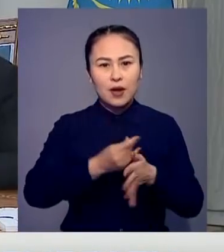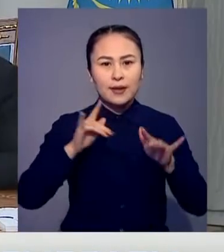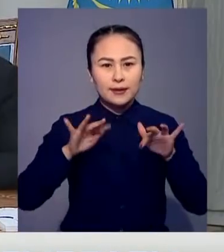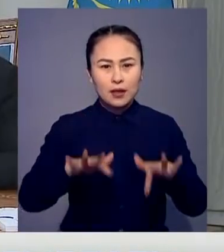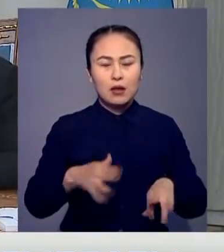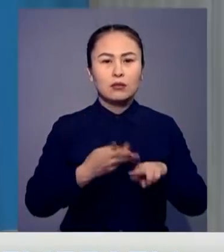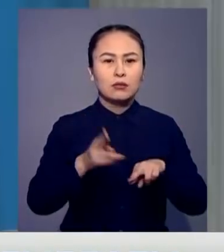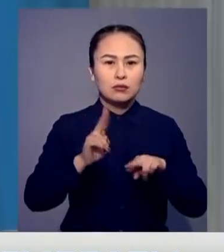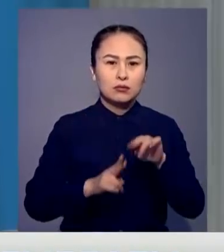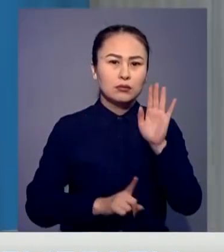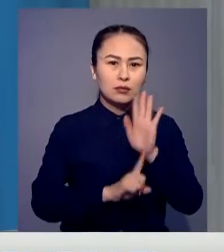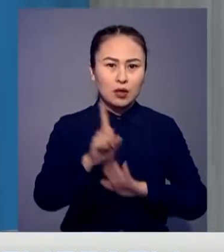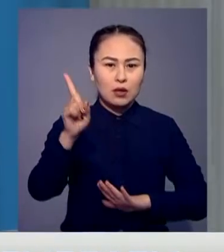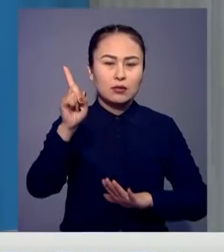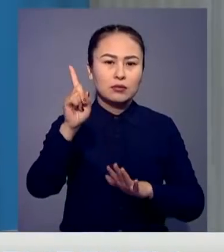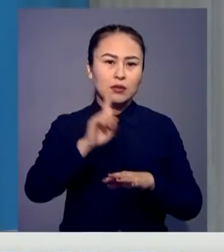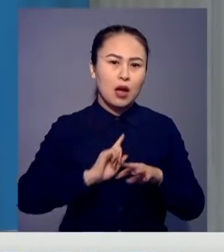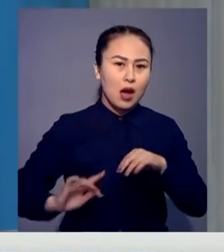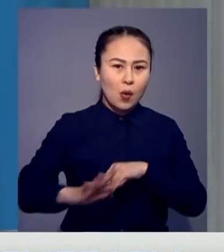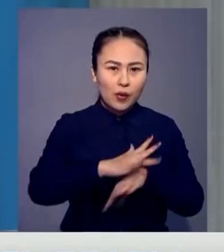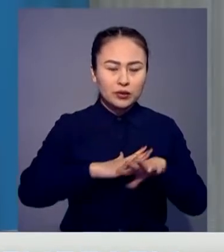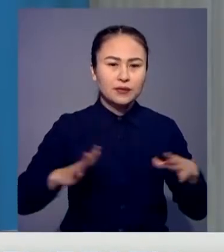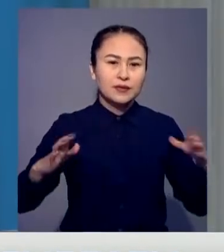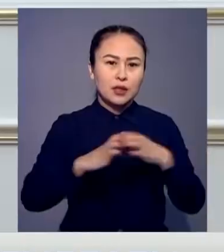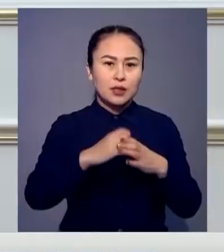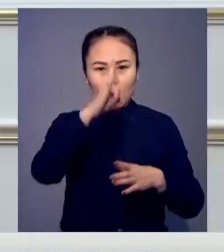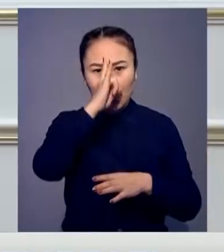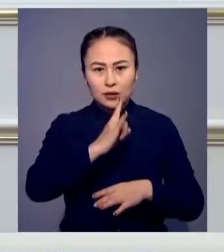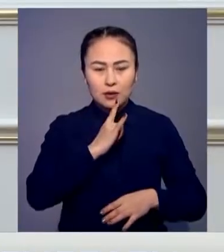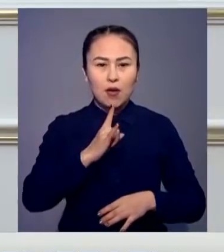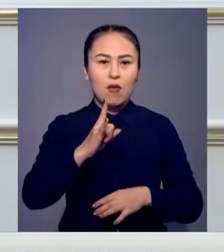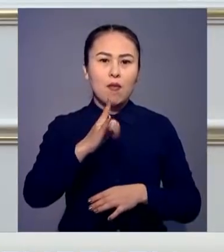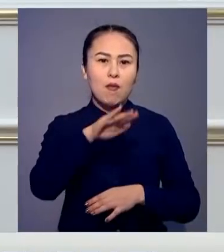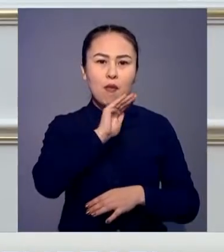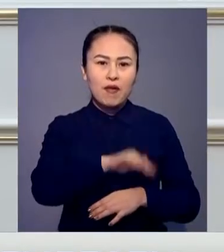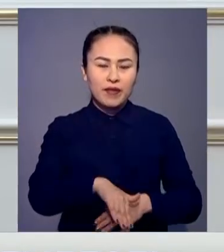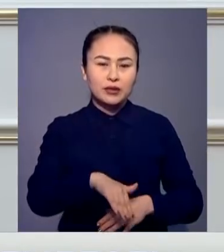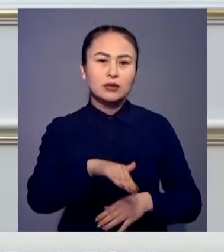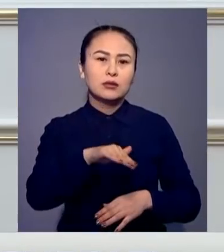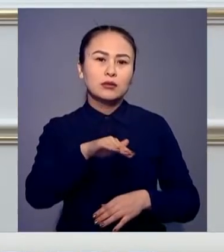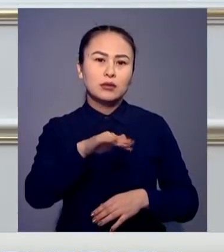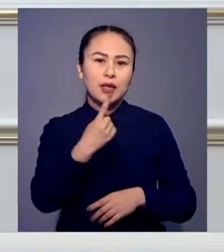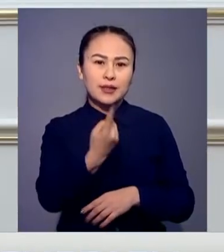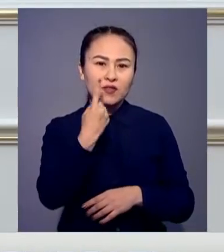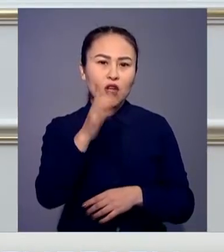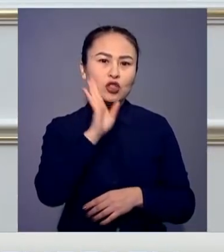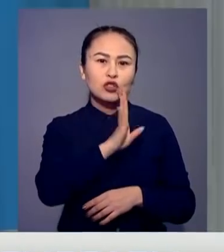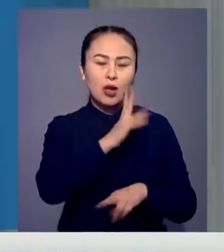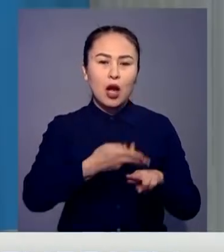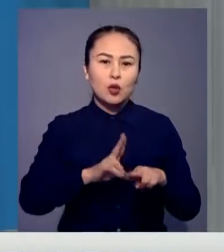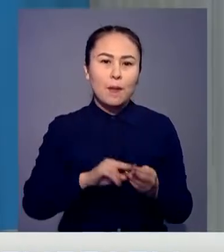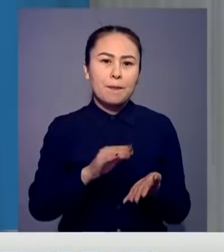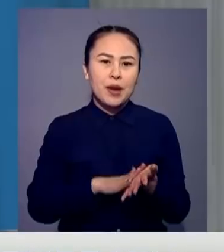и концертмейстер, народная артистка Казахстана, профессор. Ты единственная женщина, которая получила